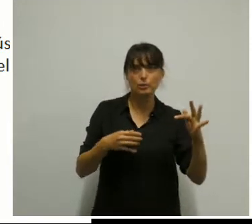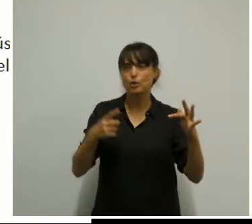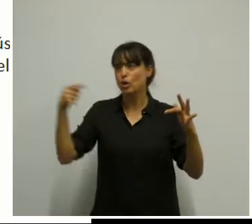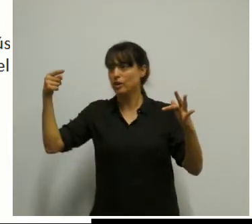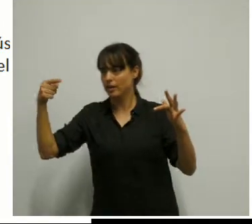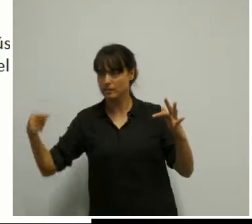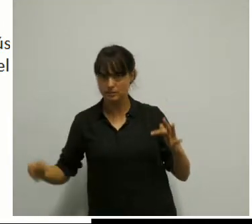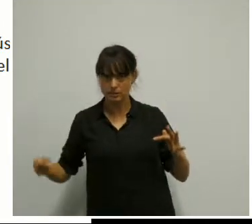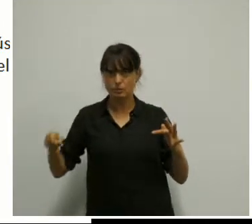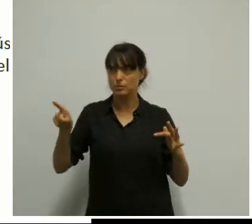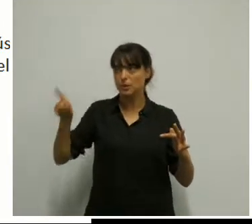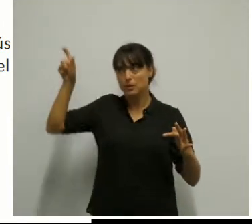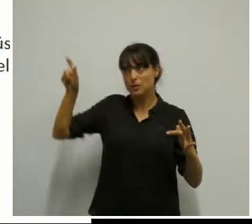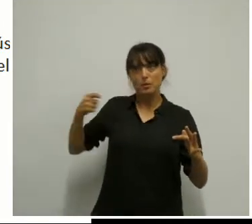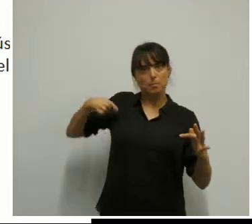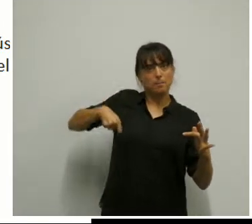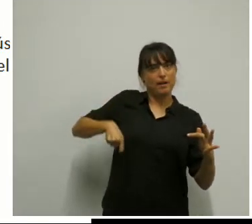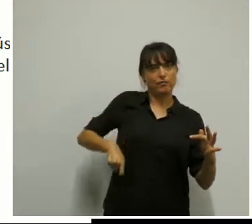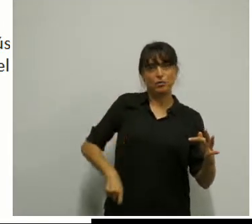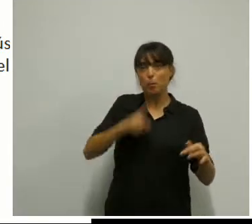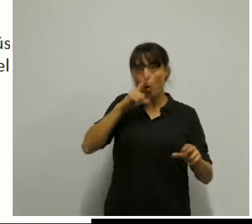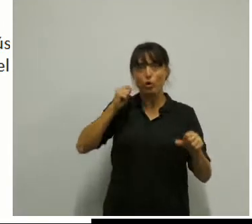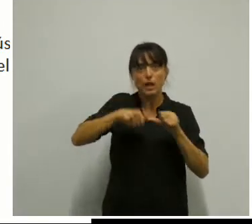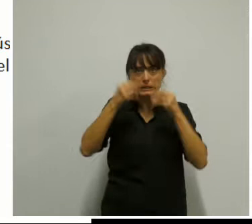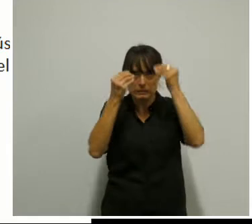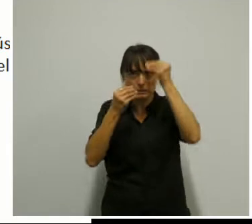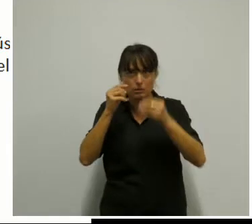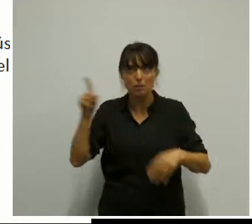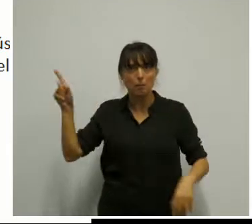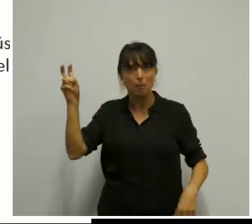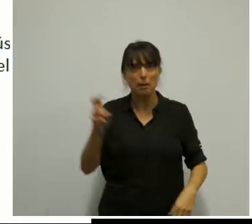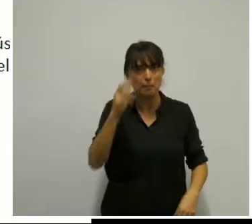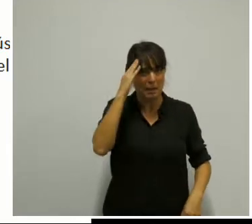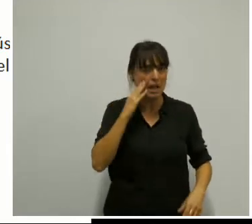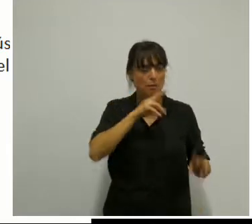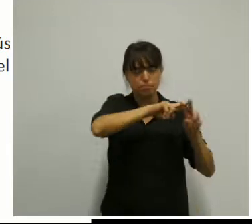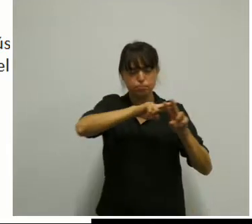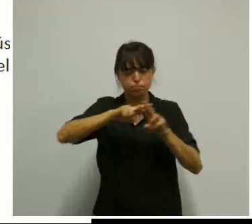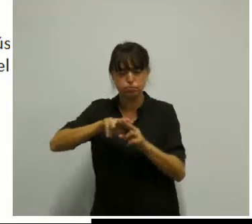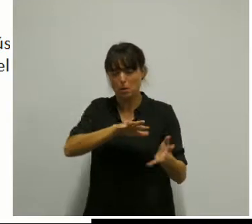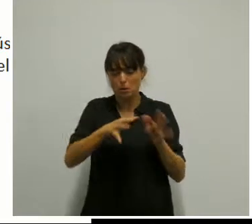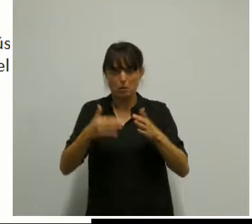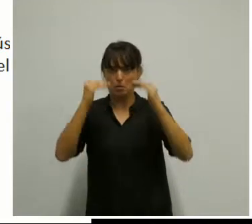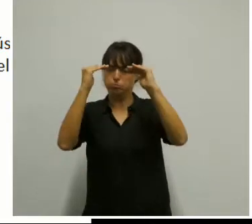anys, aquesta dona en un matí ens ha fet una radiografia del pati, no? I la vam